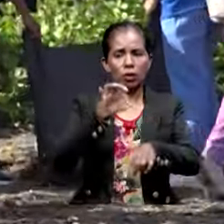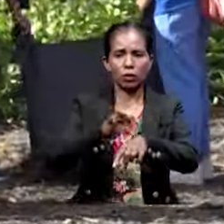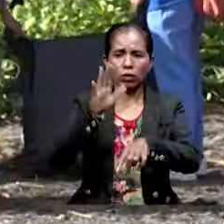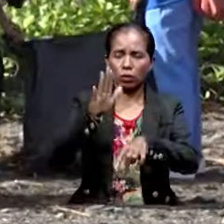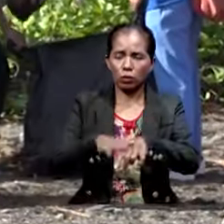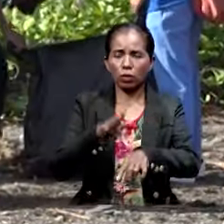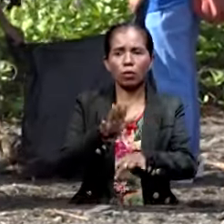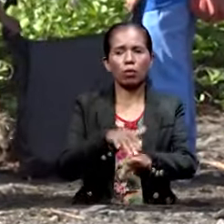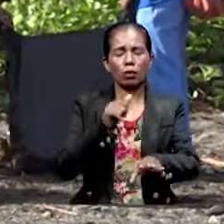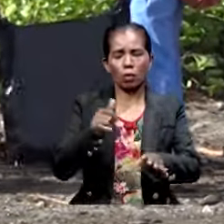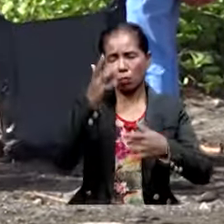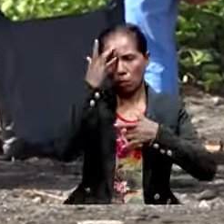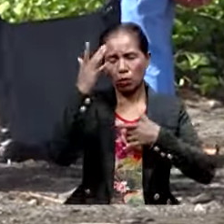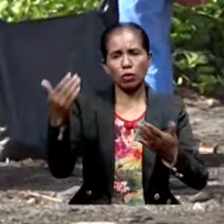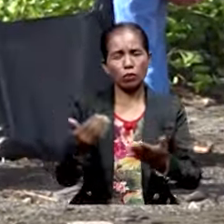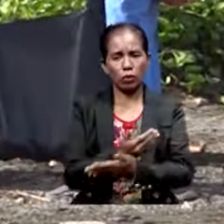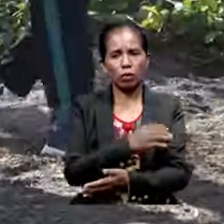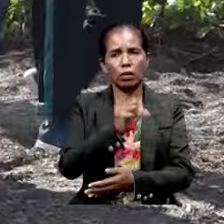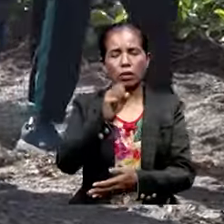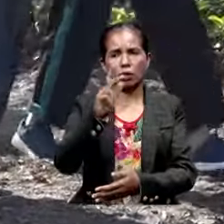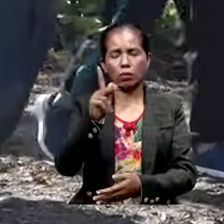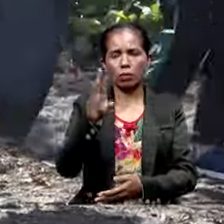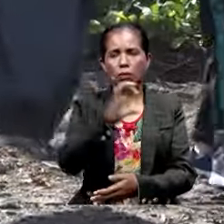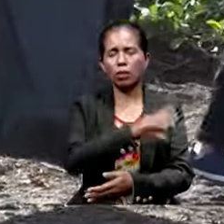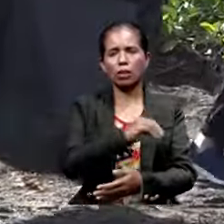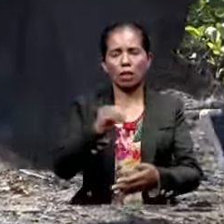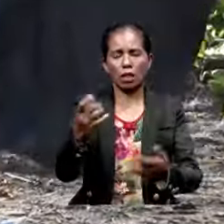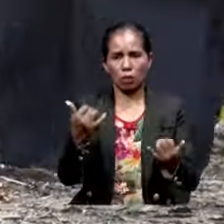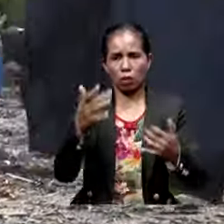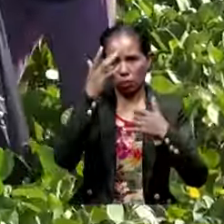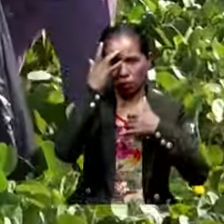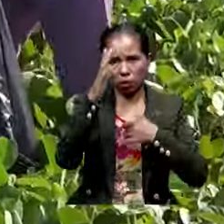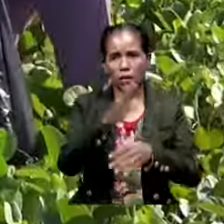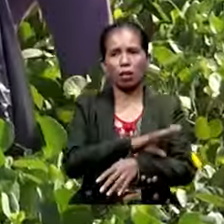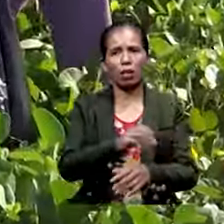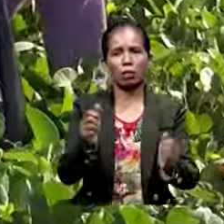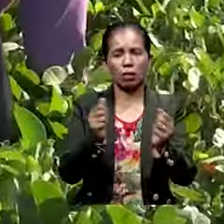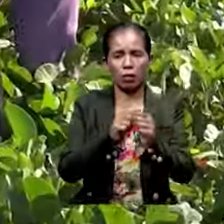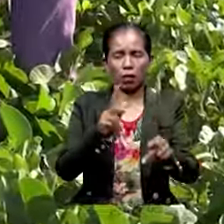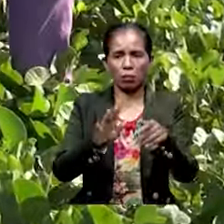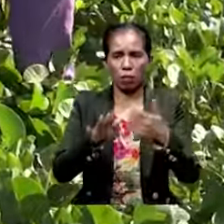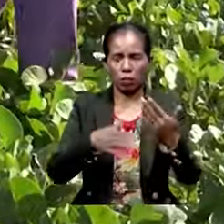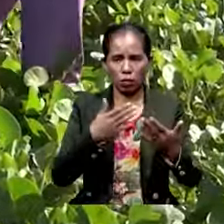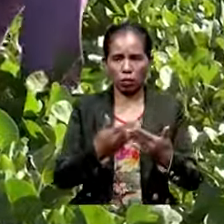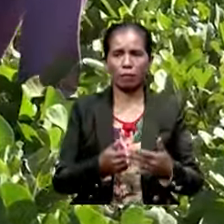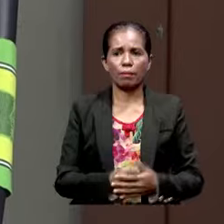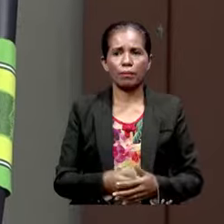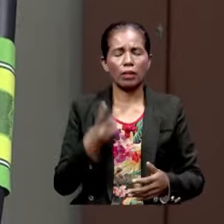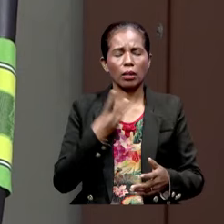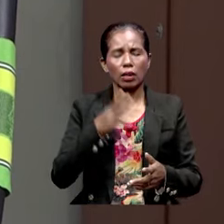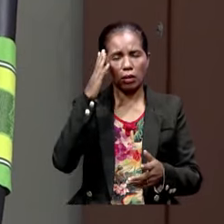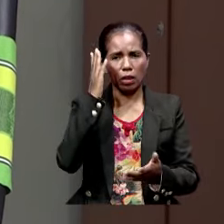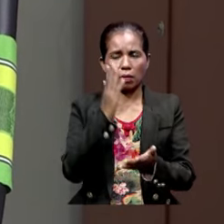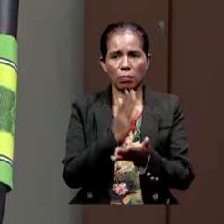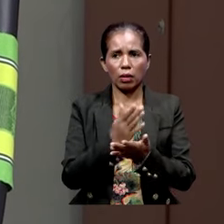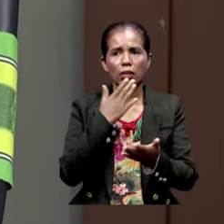nebehadait vírus fon, chikungunya, tamba vírus refere dadaung ne, circula ona e a comunidade nyalet. Tahano ini dia prevenção